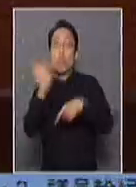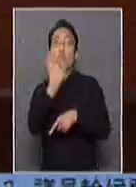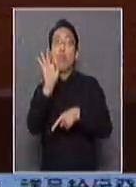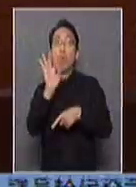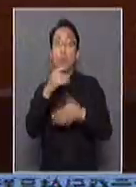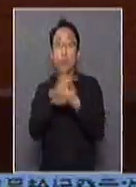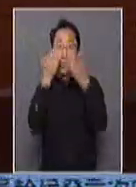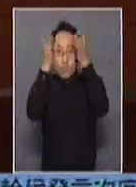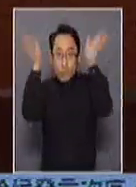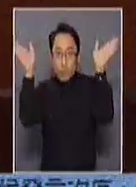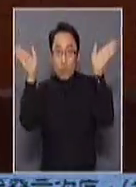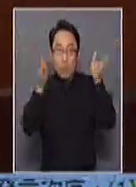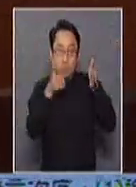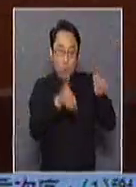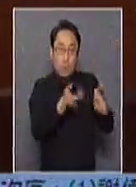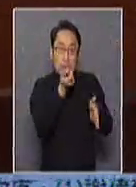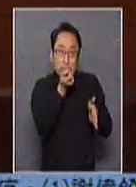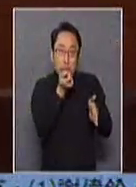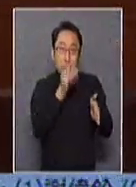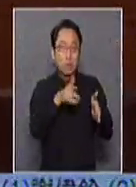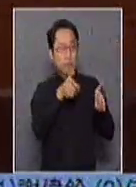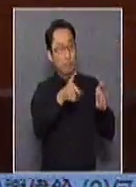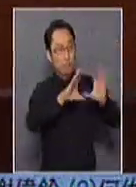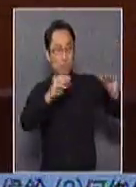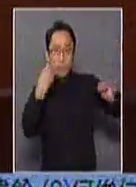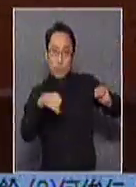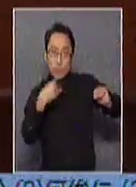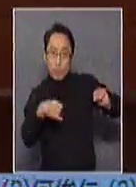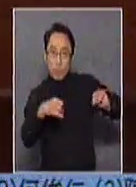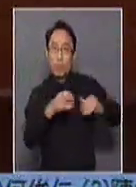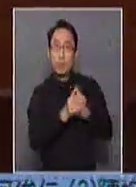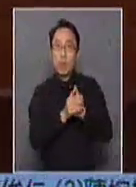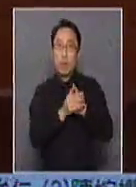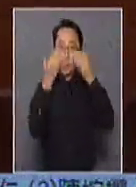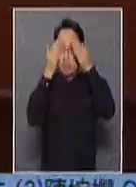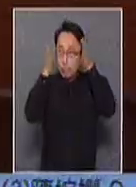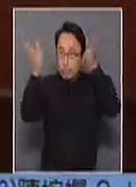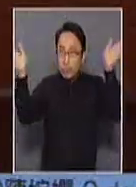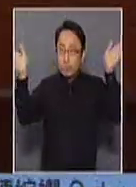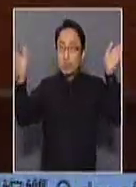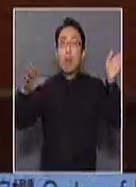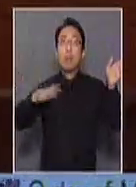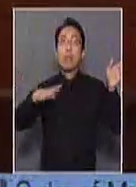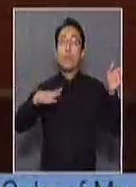點之上，想處理又處理不到，對宏觀的大局是全不掌